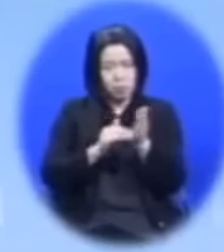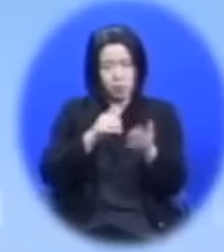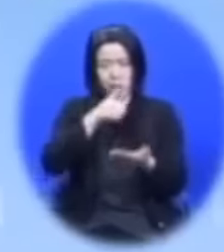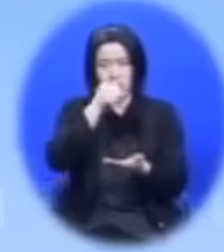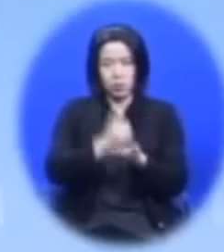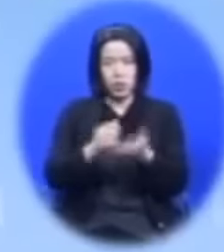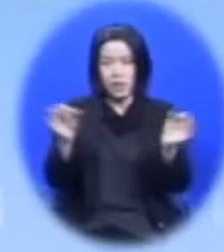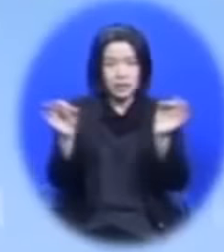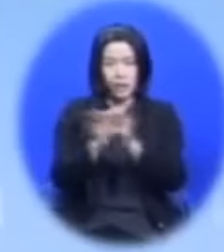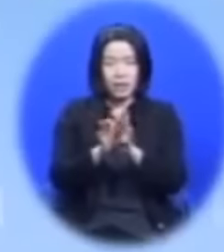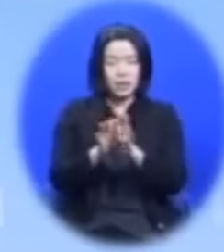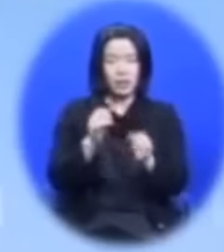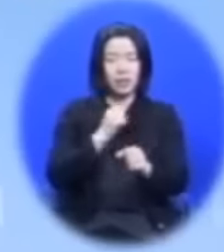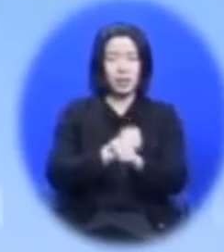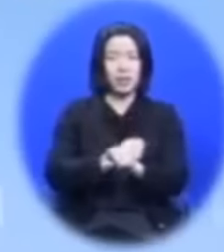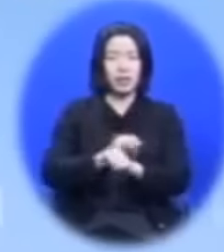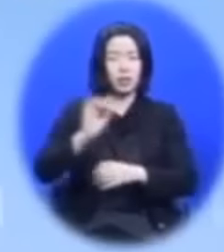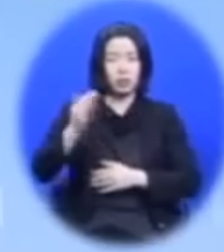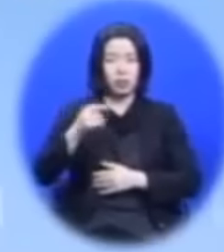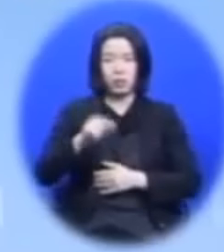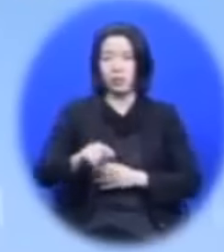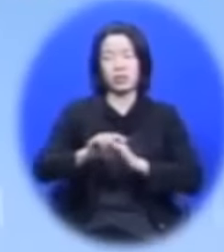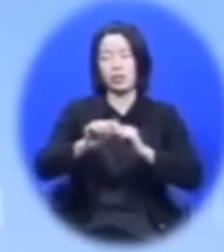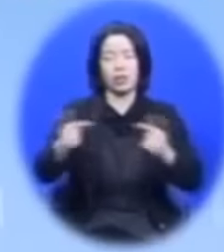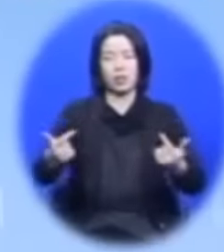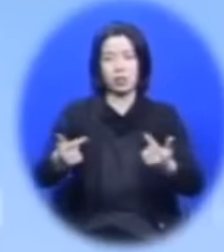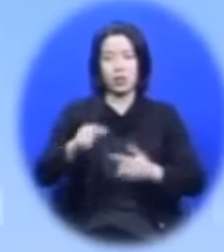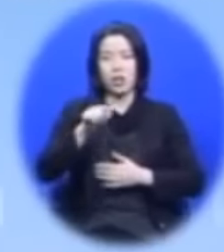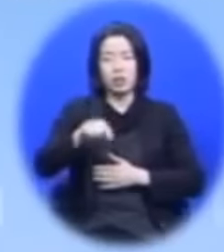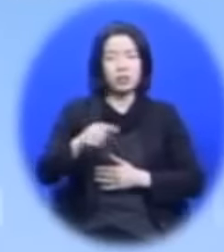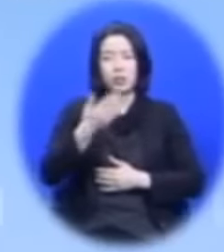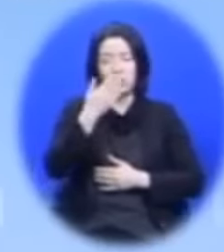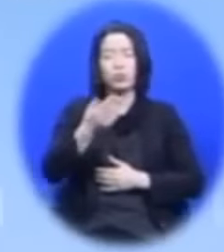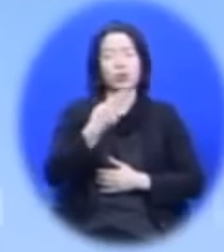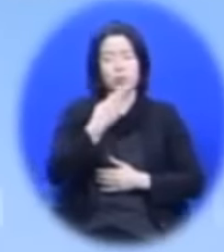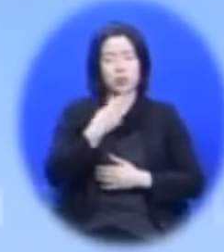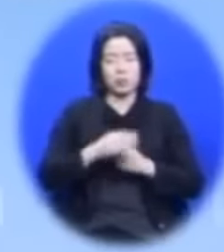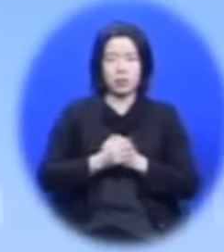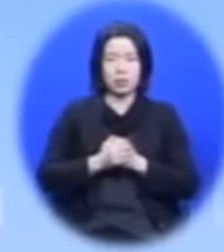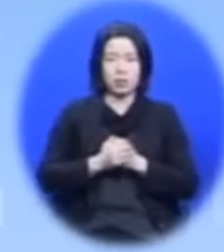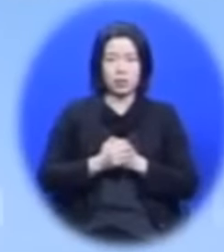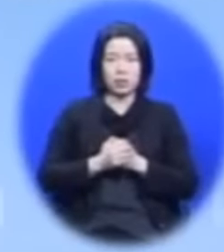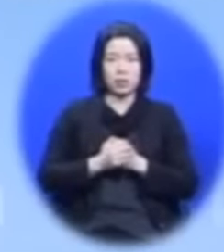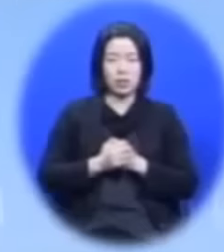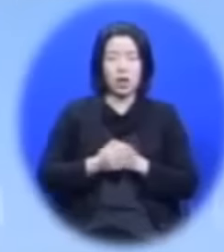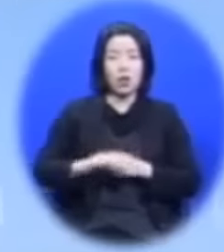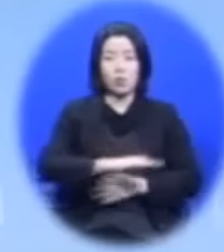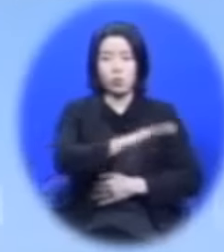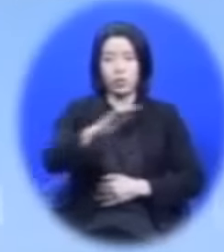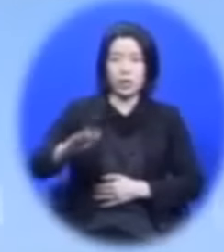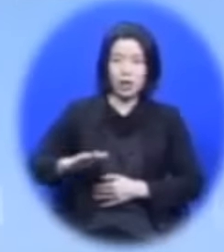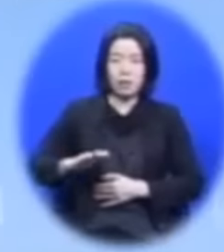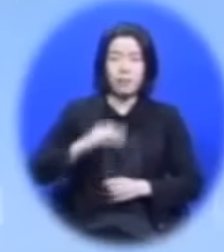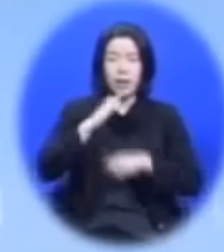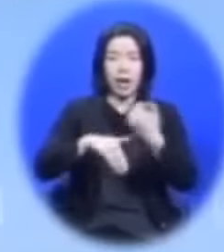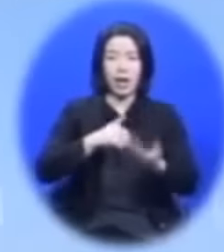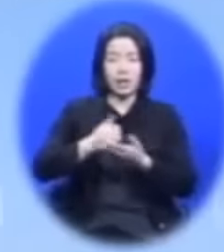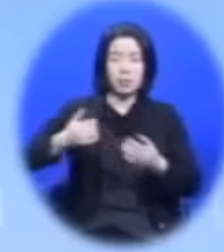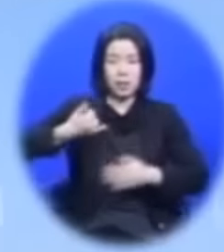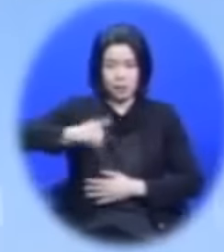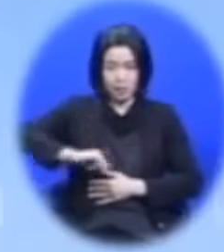것은 아닙니다. 그럴 수도 없습니다. 우리가 하나님의 자녀가